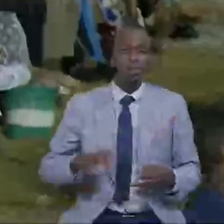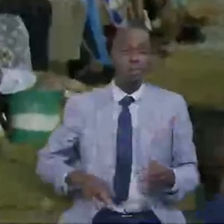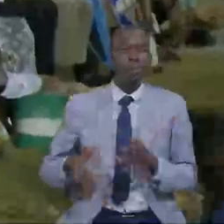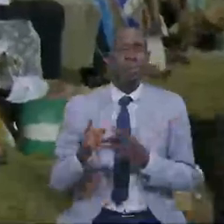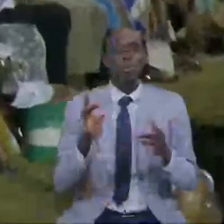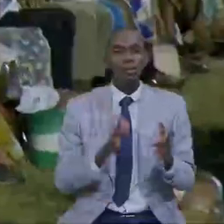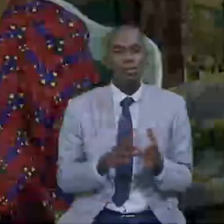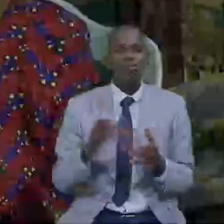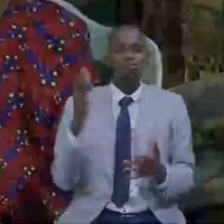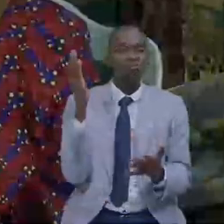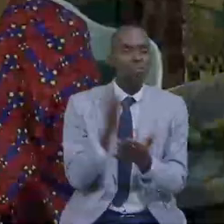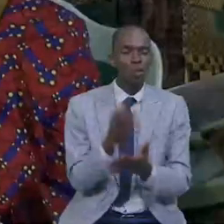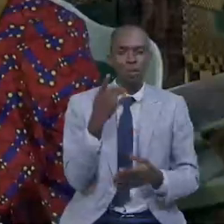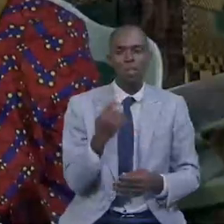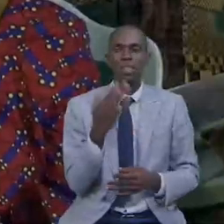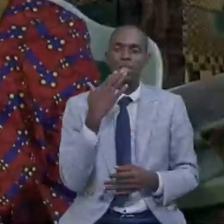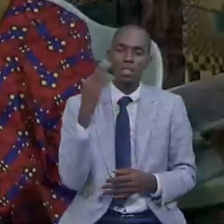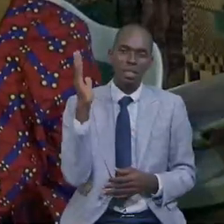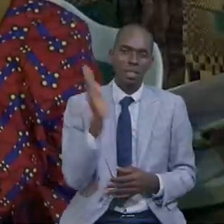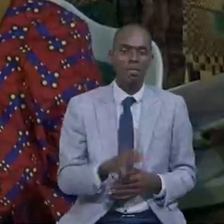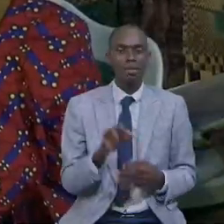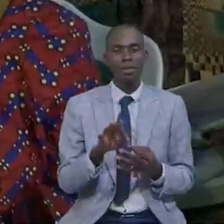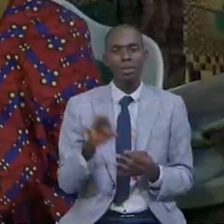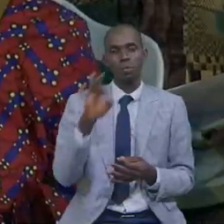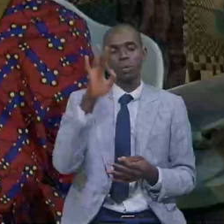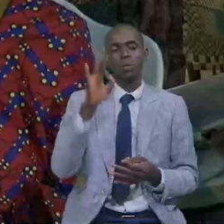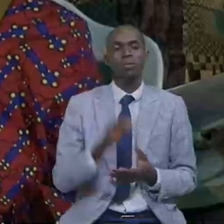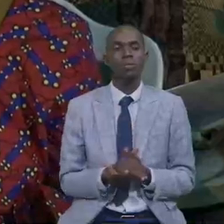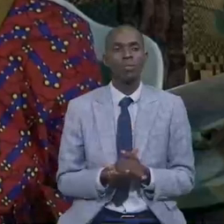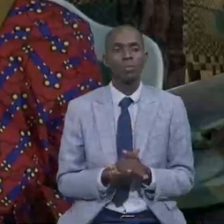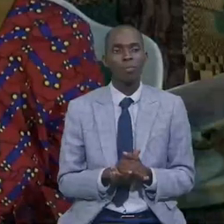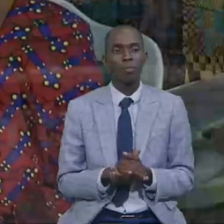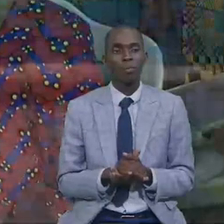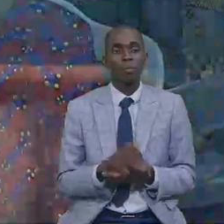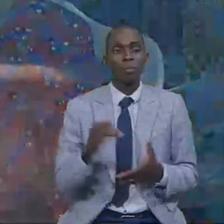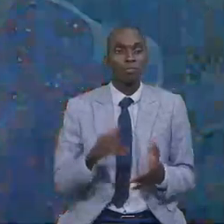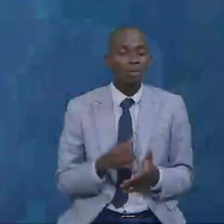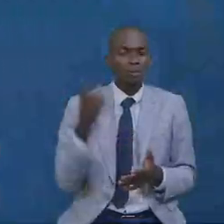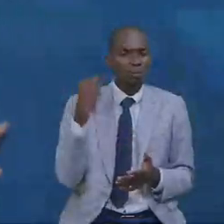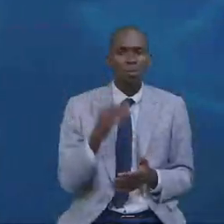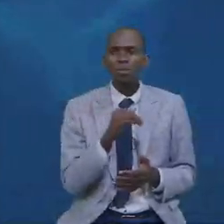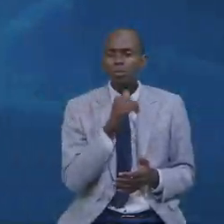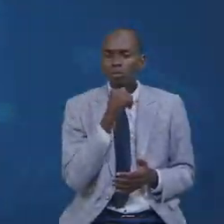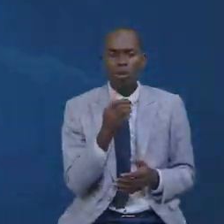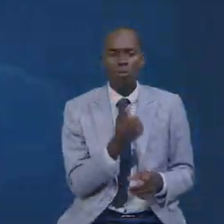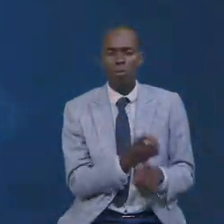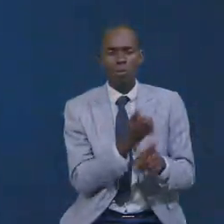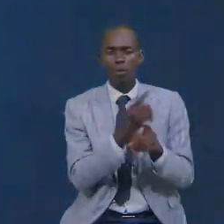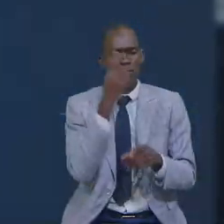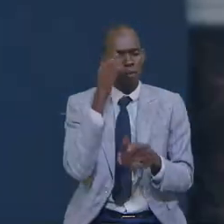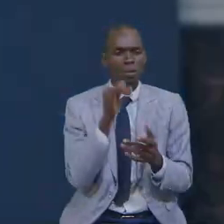il mena l'esprit un peu c'était